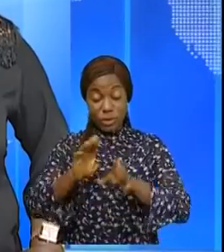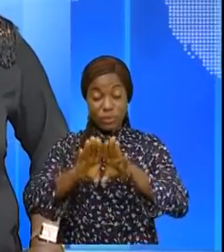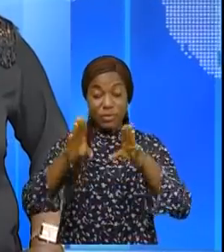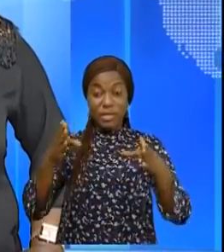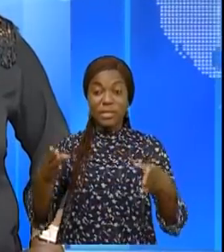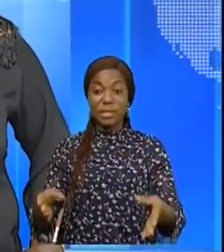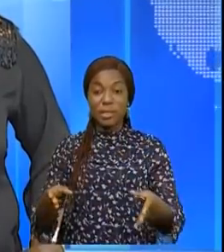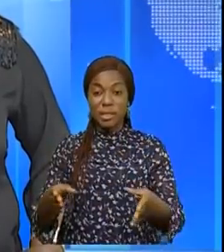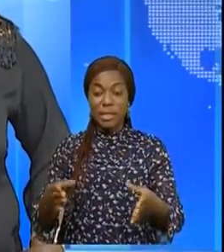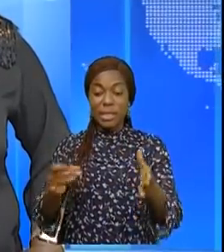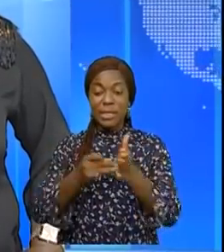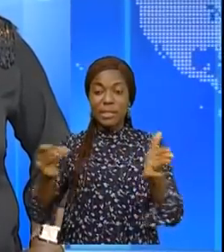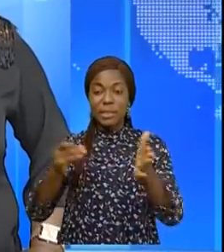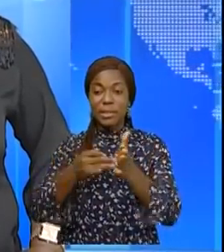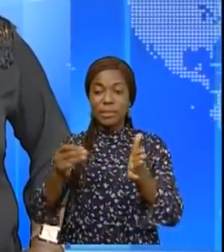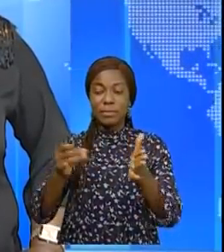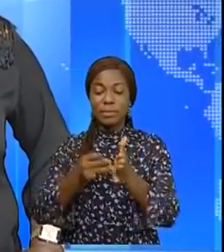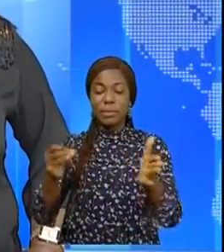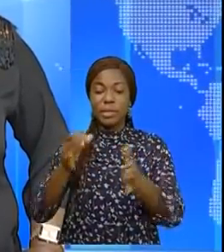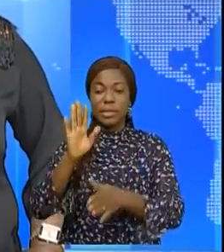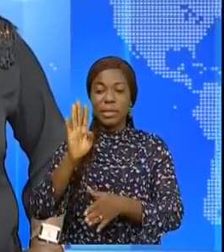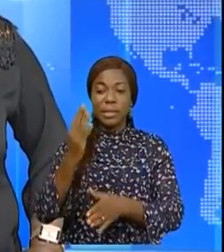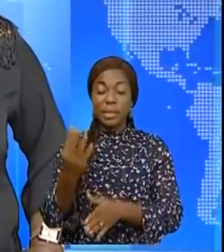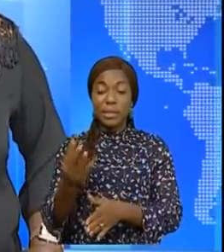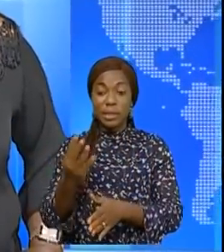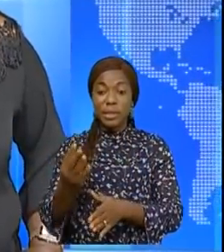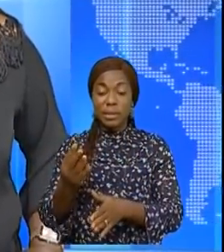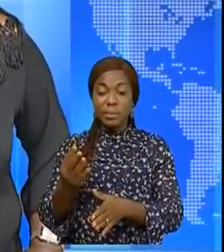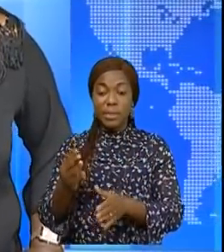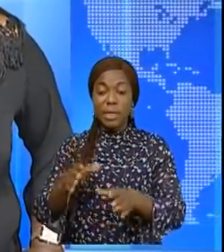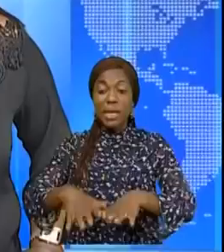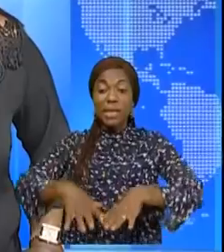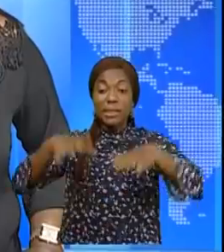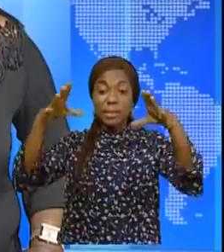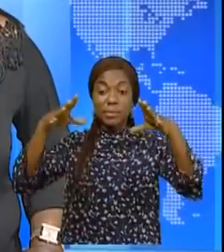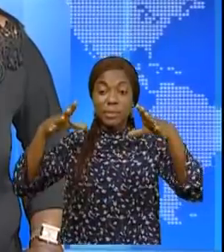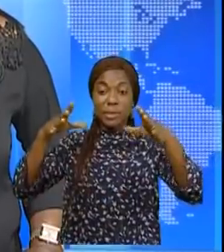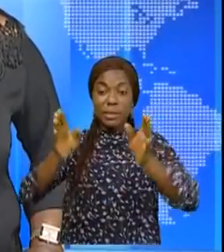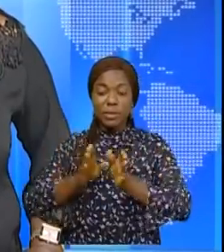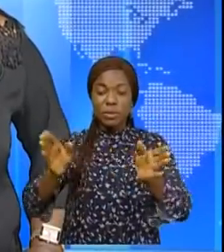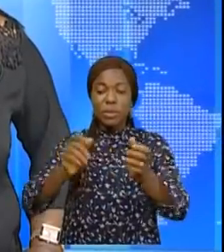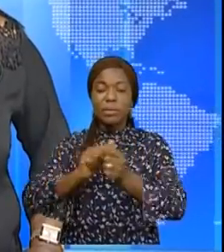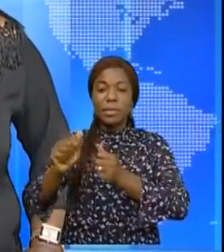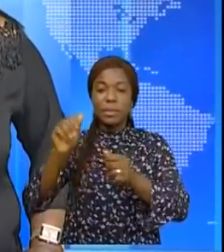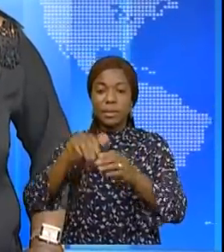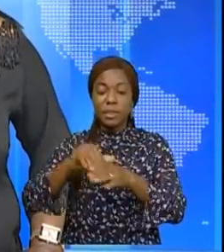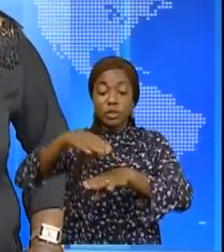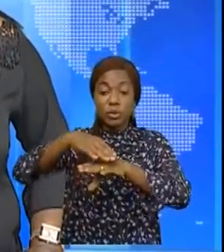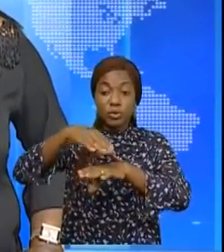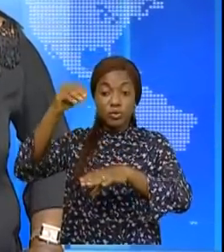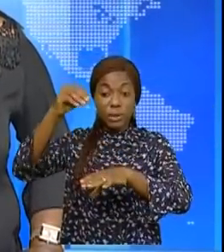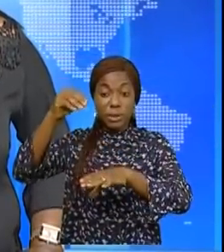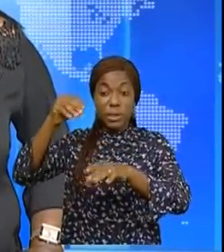la 74e Assemblée mondiale de la santé qui s'est tenue lundi 23 mai 2021 à Genève, en Suisse, pays hôte